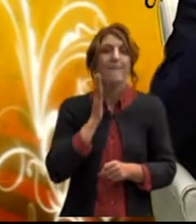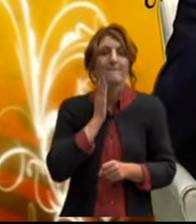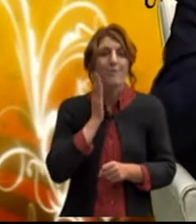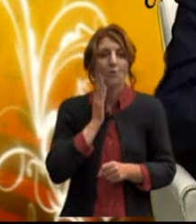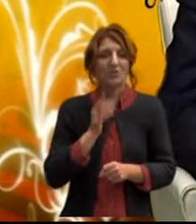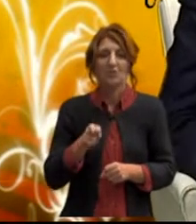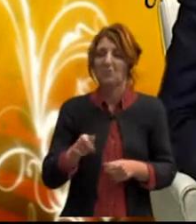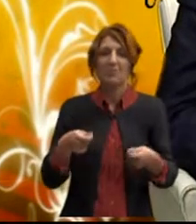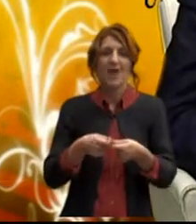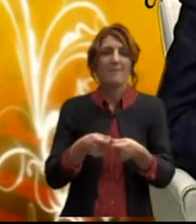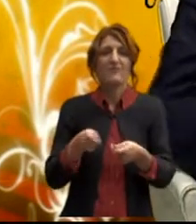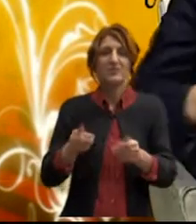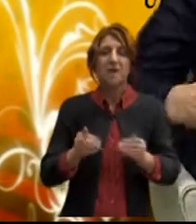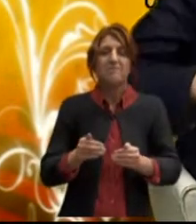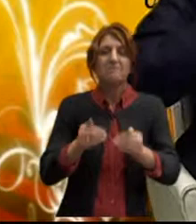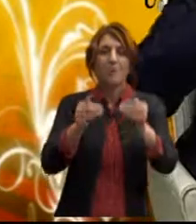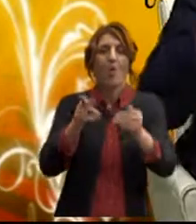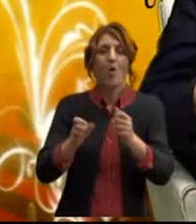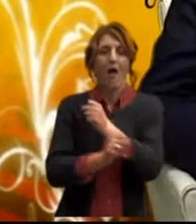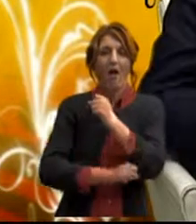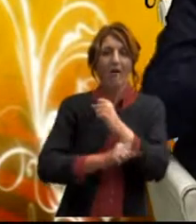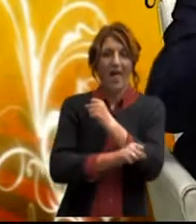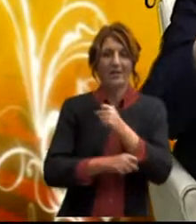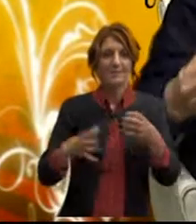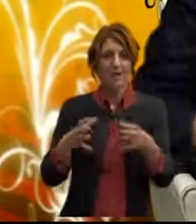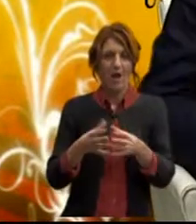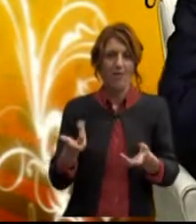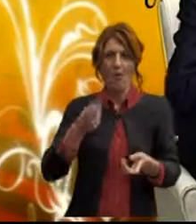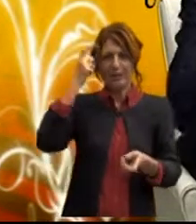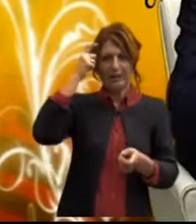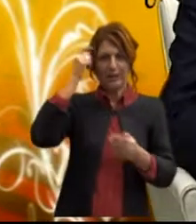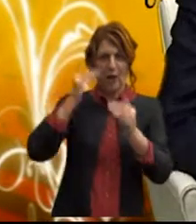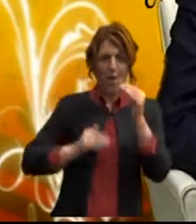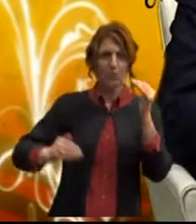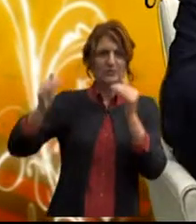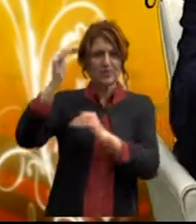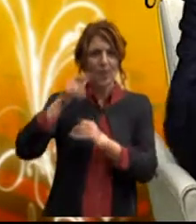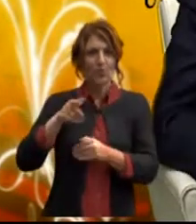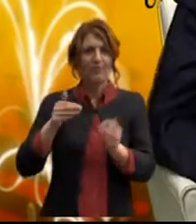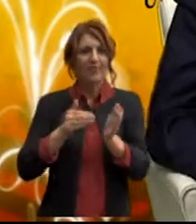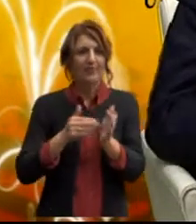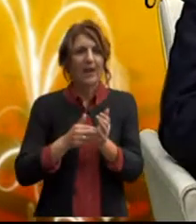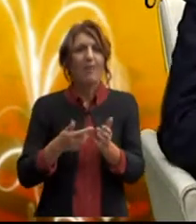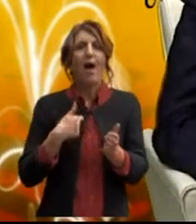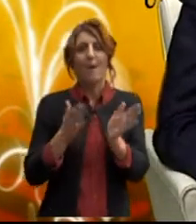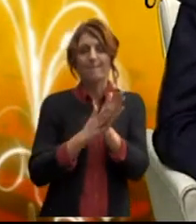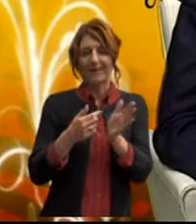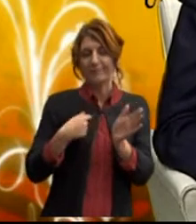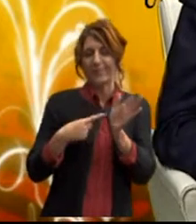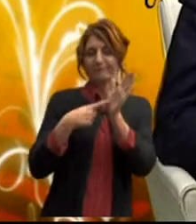nečijem napredovanju u akademskoj zajednici. A akademska zajednica, intelektualci bi trebali dati primjer drugima kako